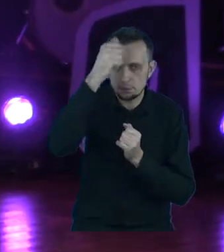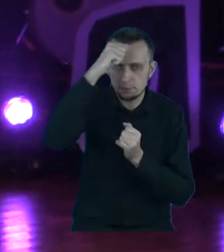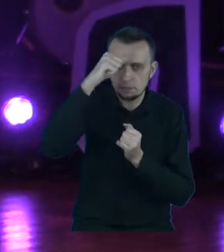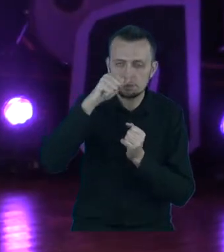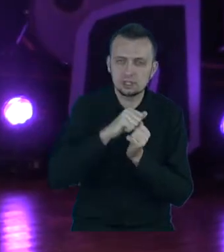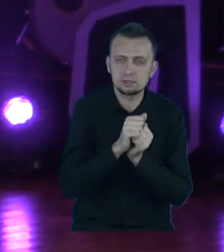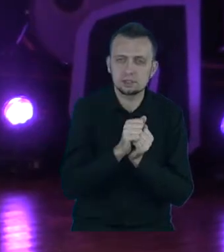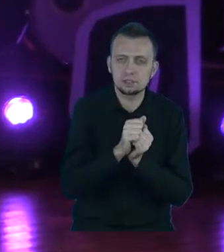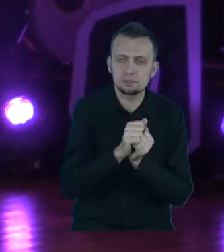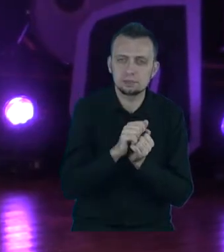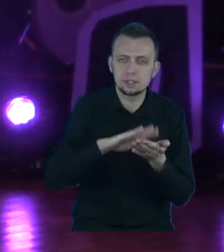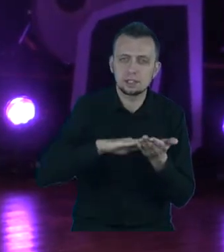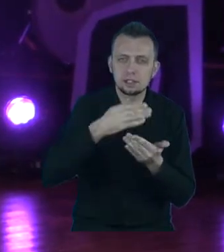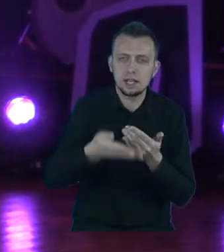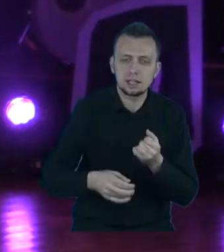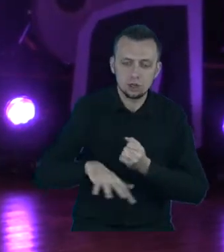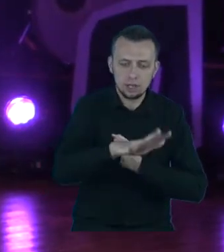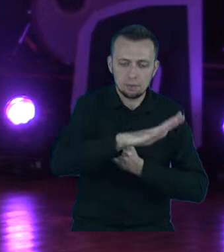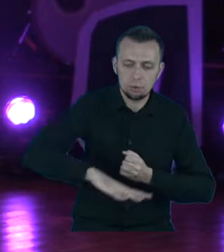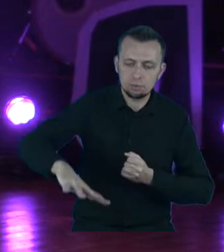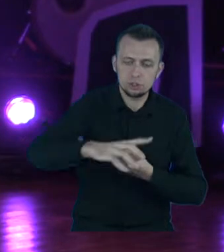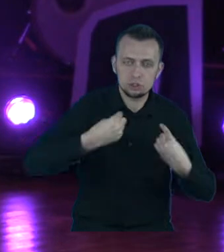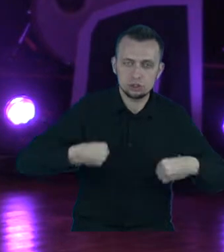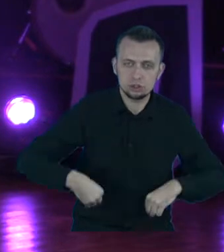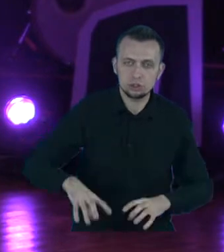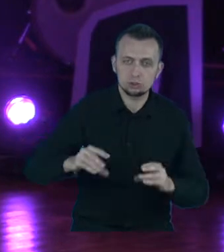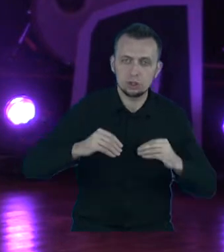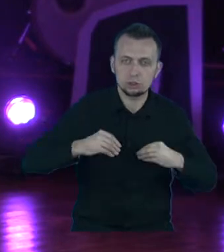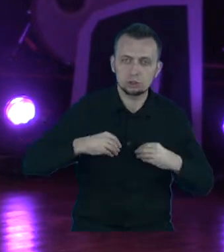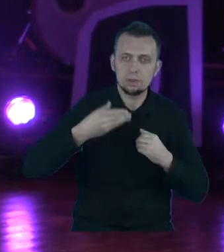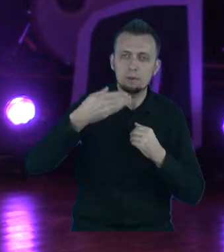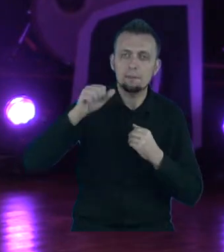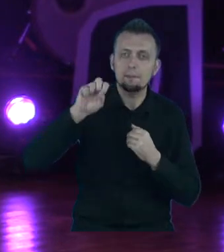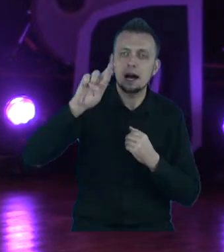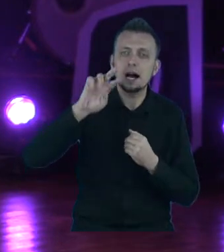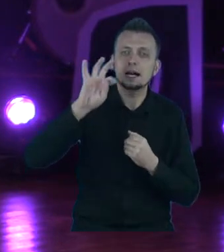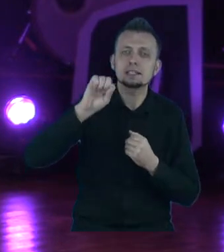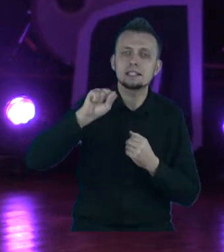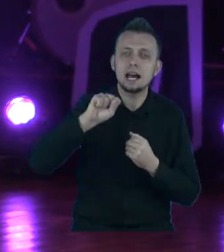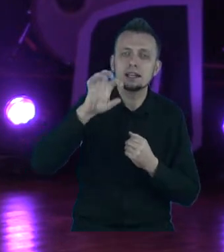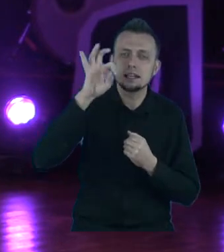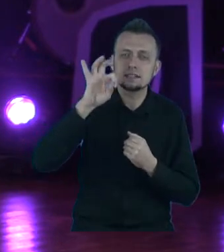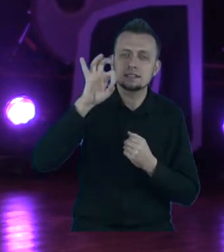Nagrodę publiczności otrzymała Marta Stachyra z Kutna. Tak mi zabiło,